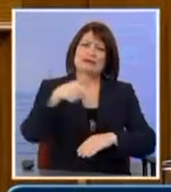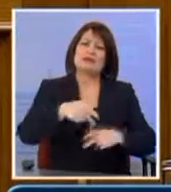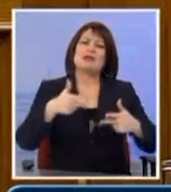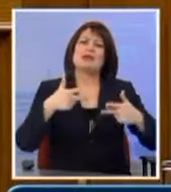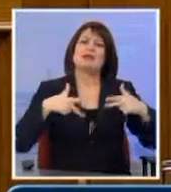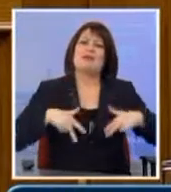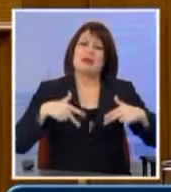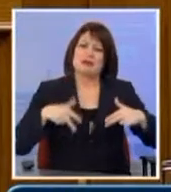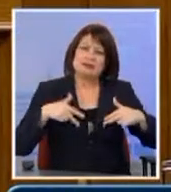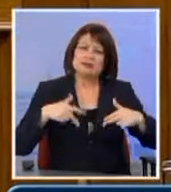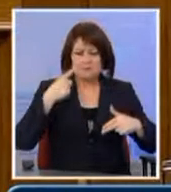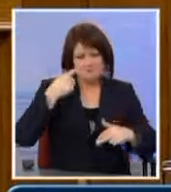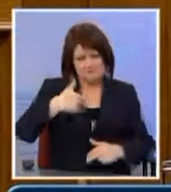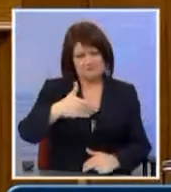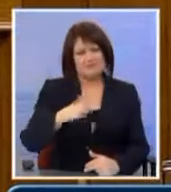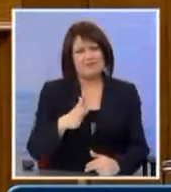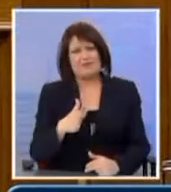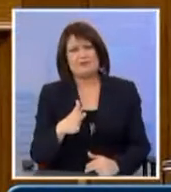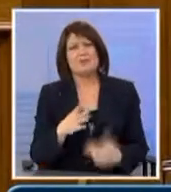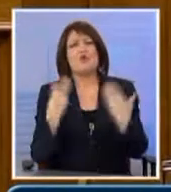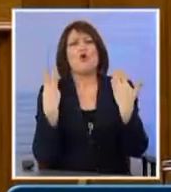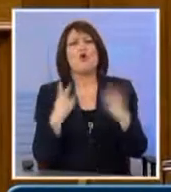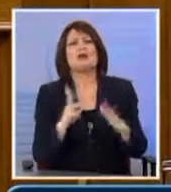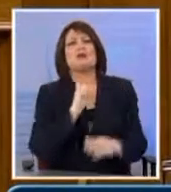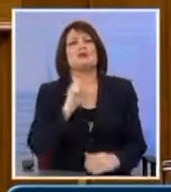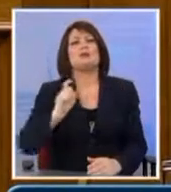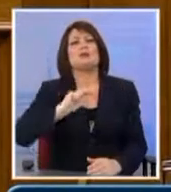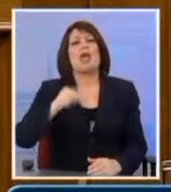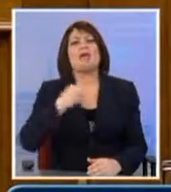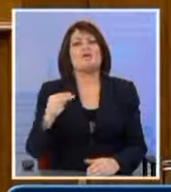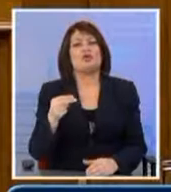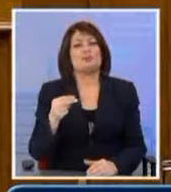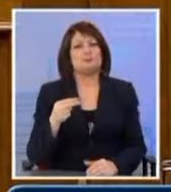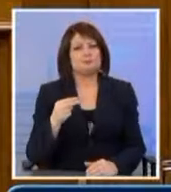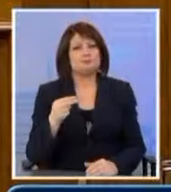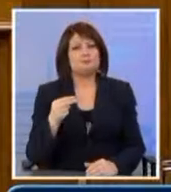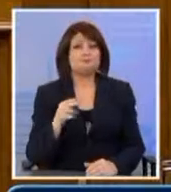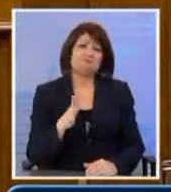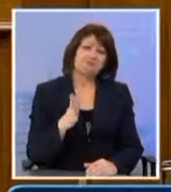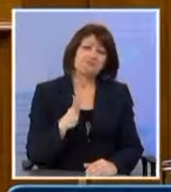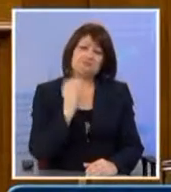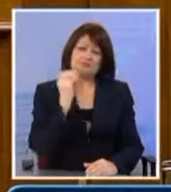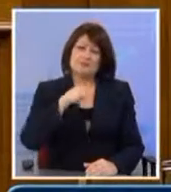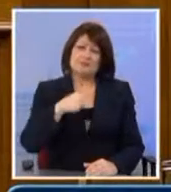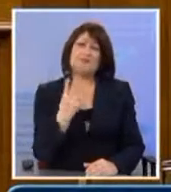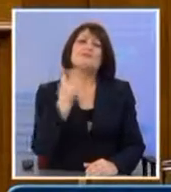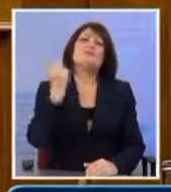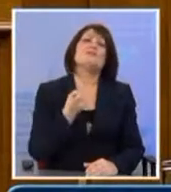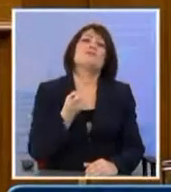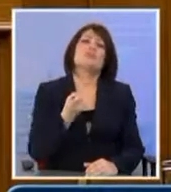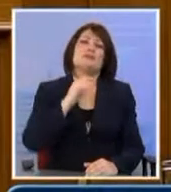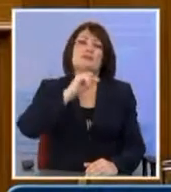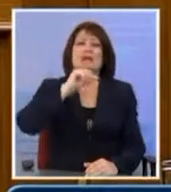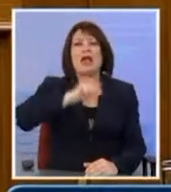κυβέρνησης, το οποίο προβλέπεται να κυμανθεί κοντά στα 800 εκατομμύρια ευρώ, δηλαδή 0,4% του ΑΕΠ.